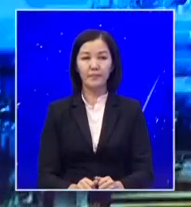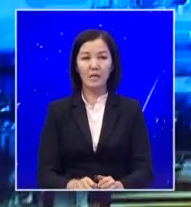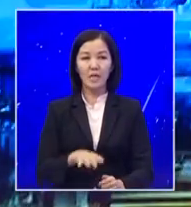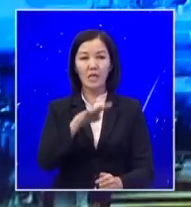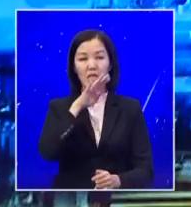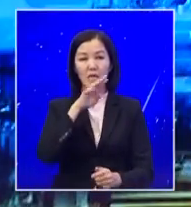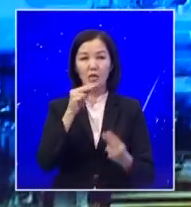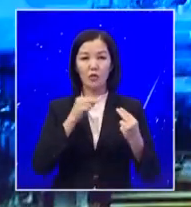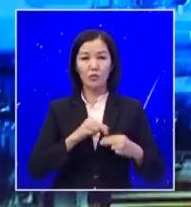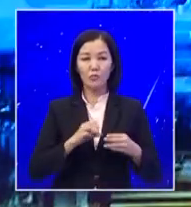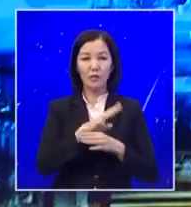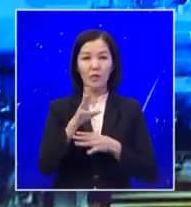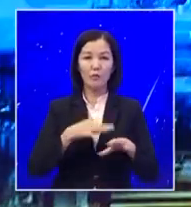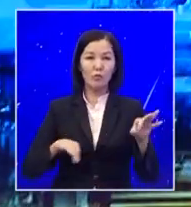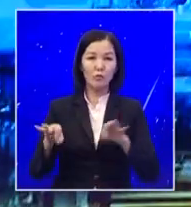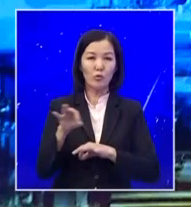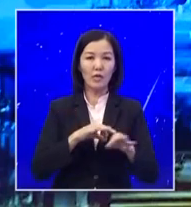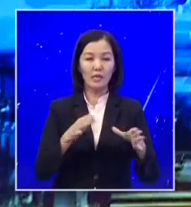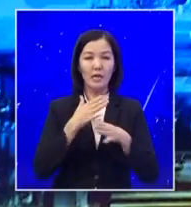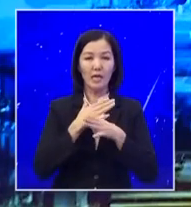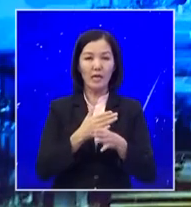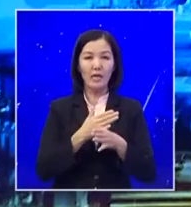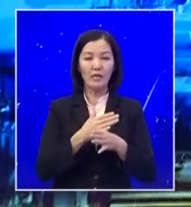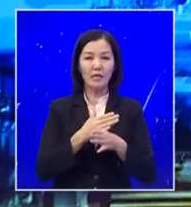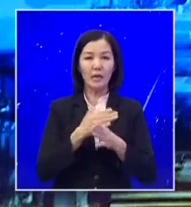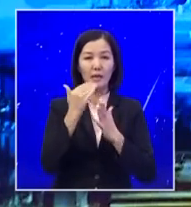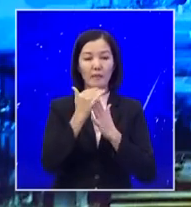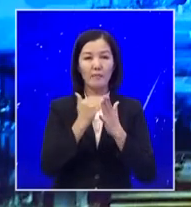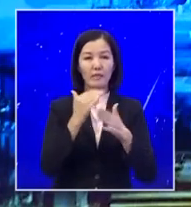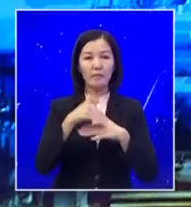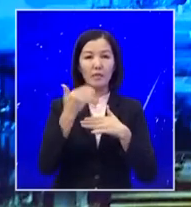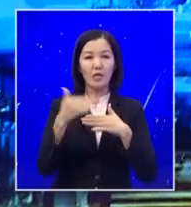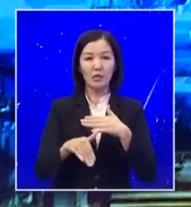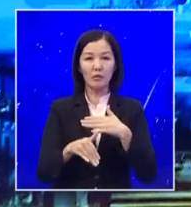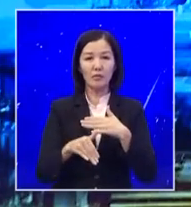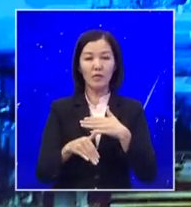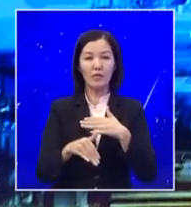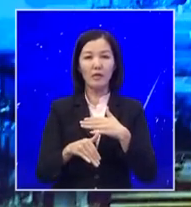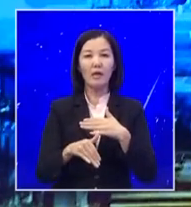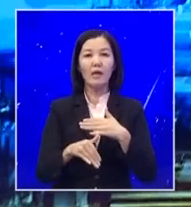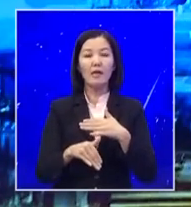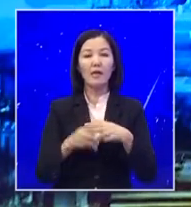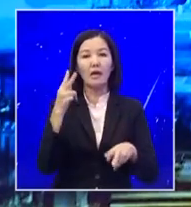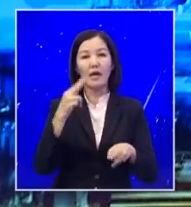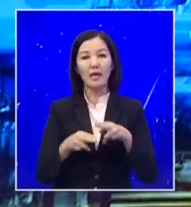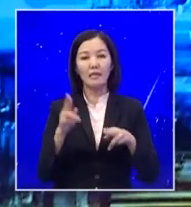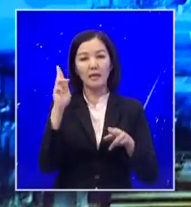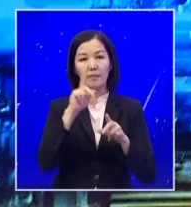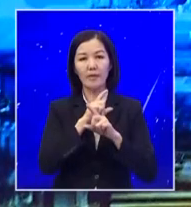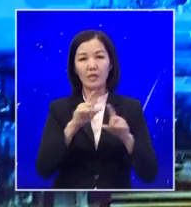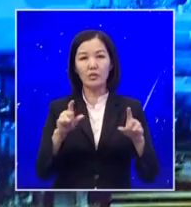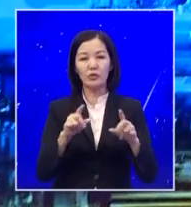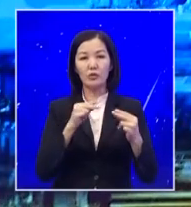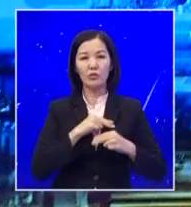Текеліде жұмыспен қамтудың жол картасы аясында қолға алынған жобалар мерзімінен кешігіп жатыр. Сонымен қоса аяқталған бірнеше